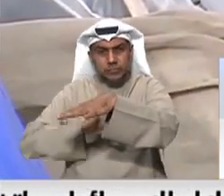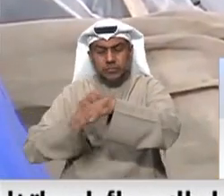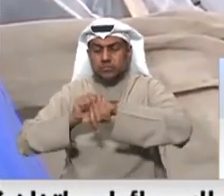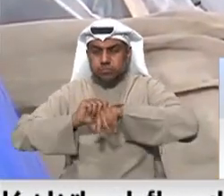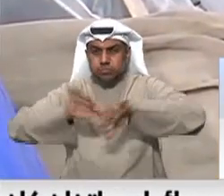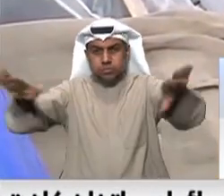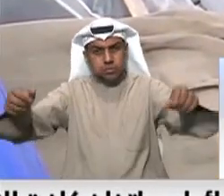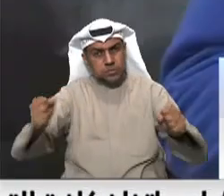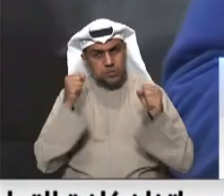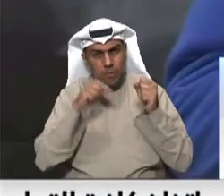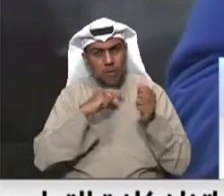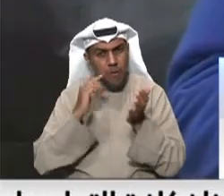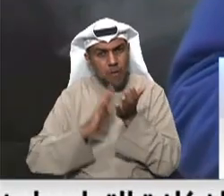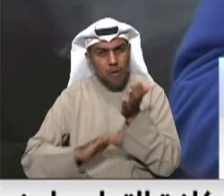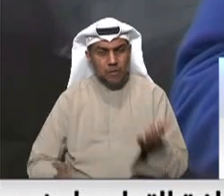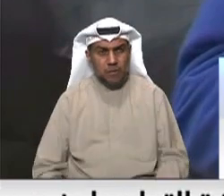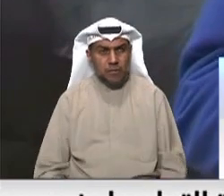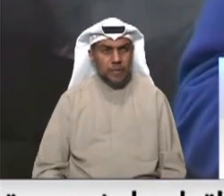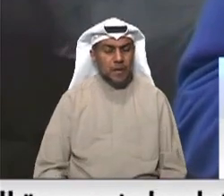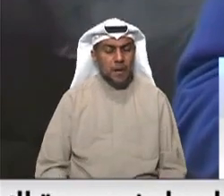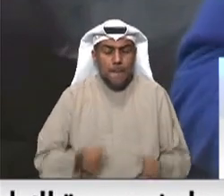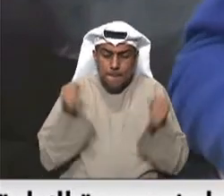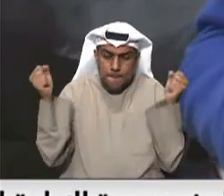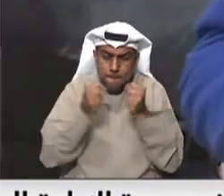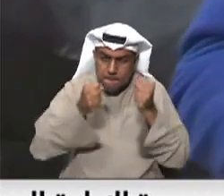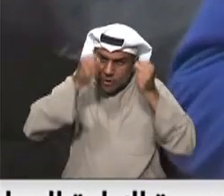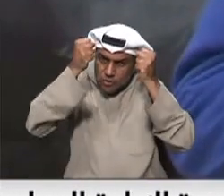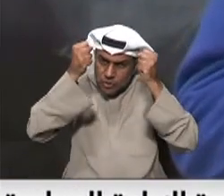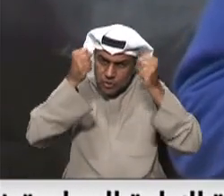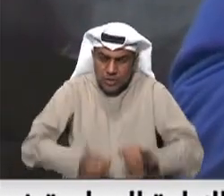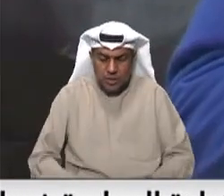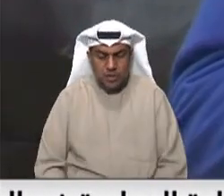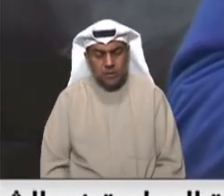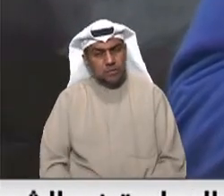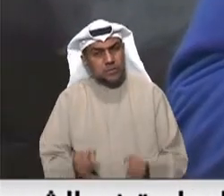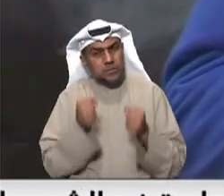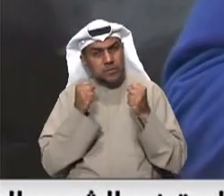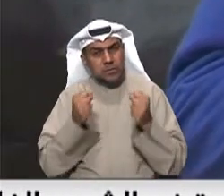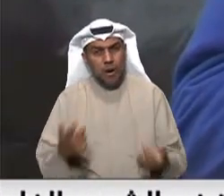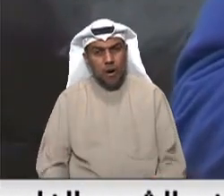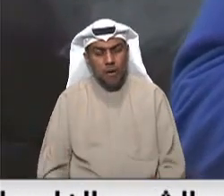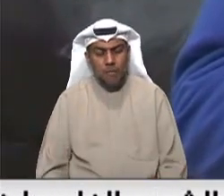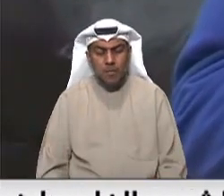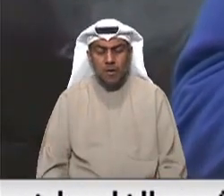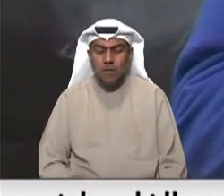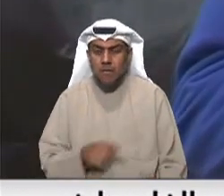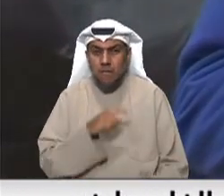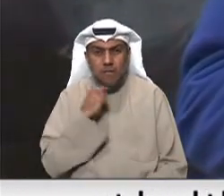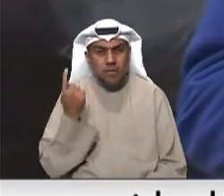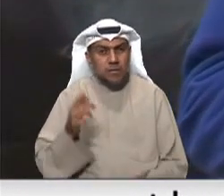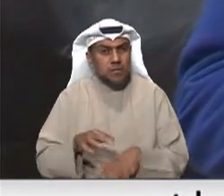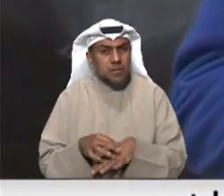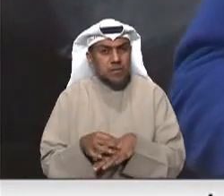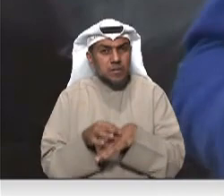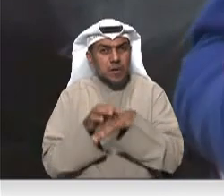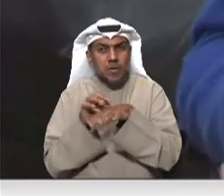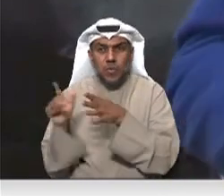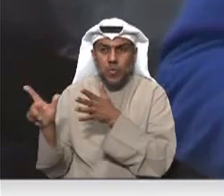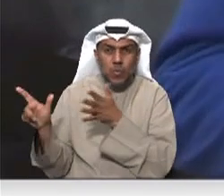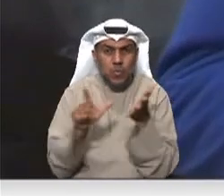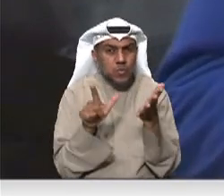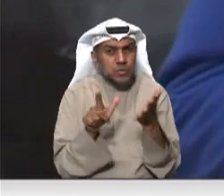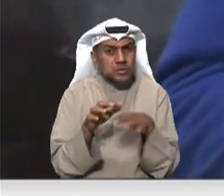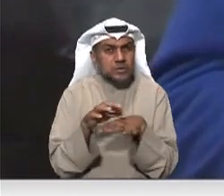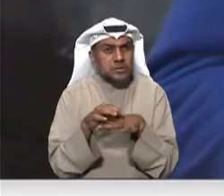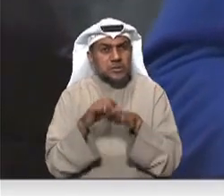الايواء بسبب البرد الشديد والظروف الميدانيه السائله اضحت حياه النازحين والمشردين هنا في مراكز